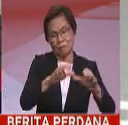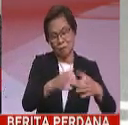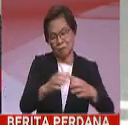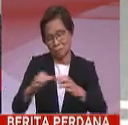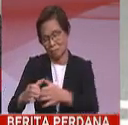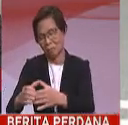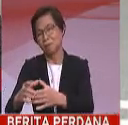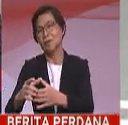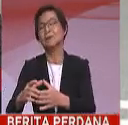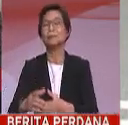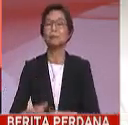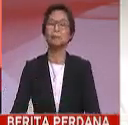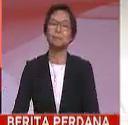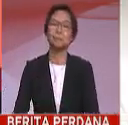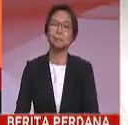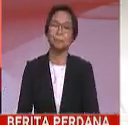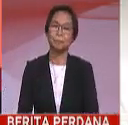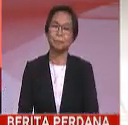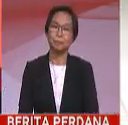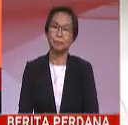kawasan.